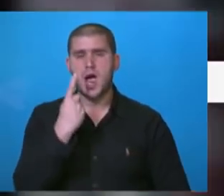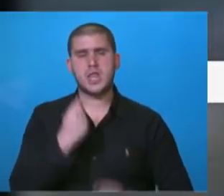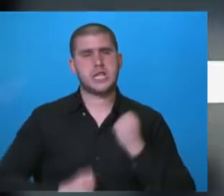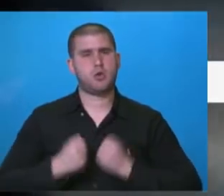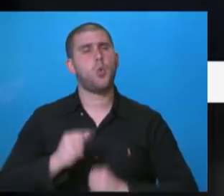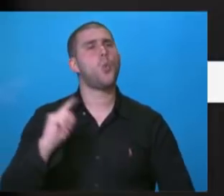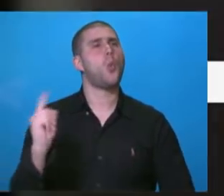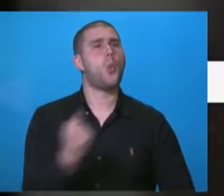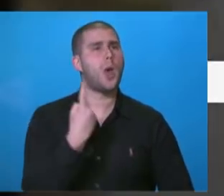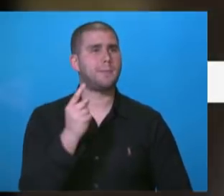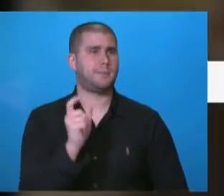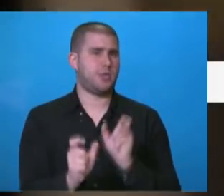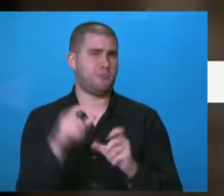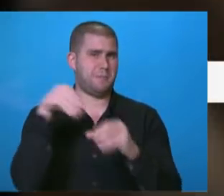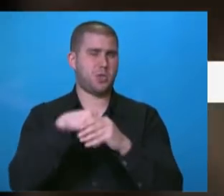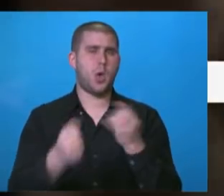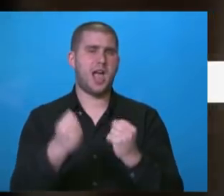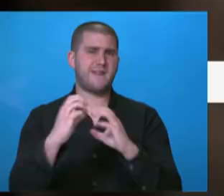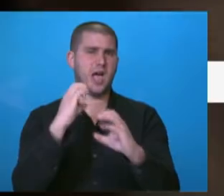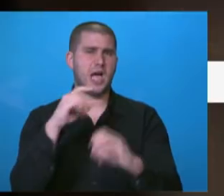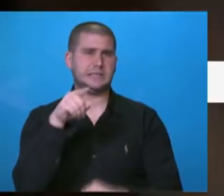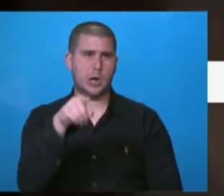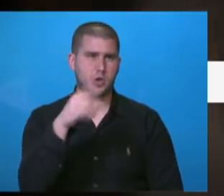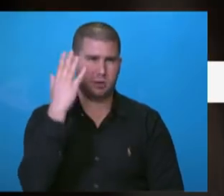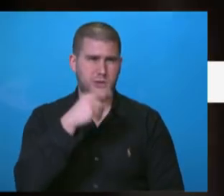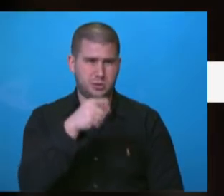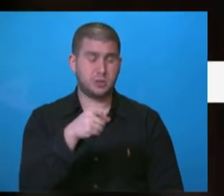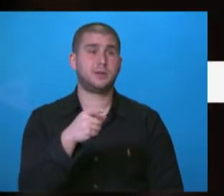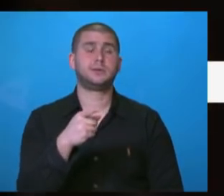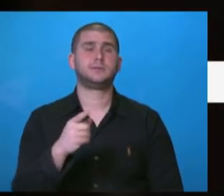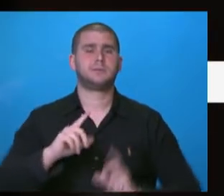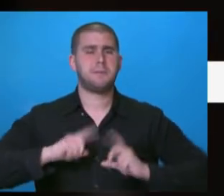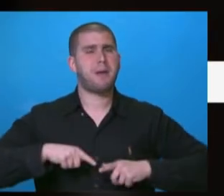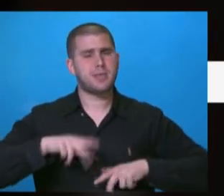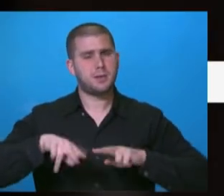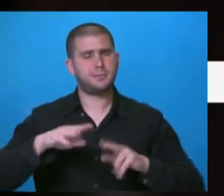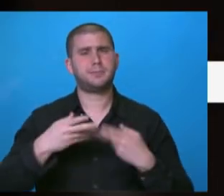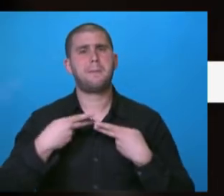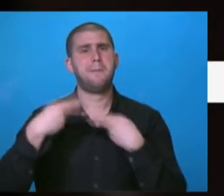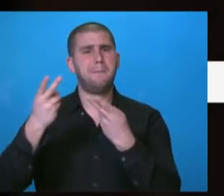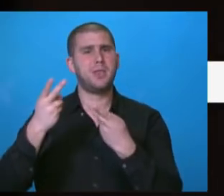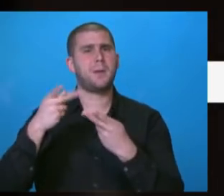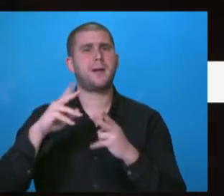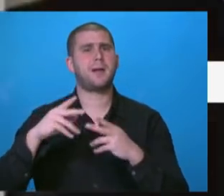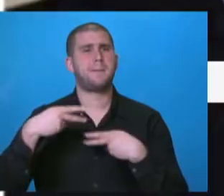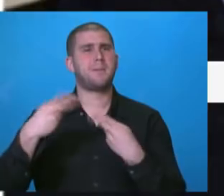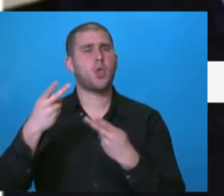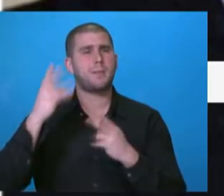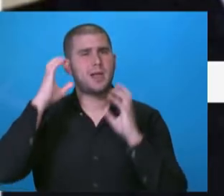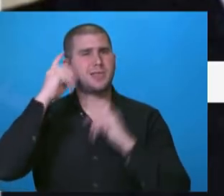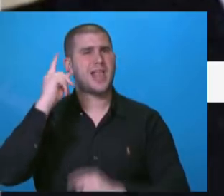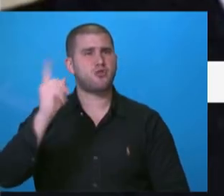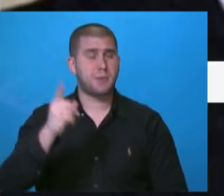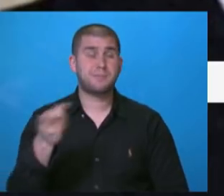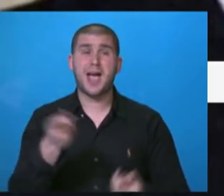כולם היו הנוסעים ברכב ההסעות. צוותי מגן דוד אדום פינו את הפצועים לבית החולים שיבא בתל השומר. ההרוגים